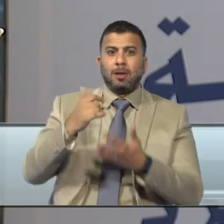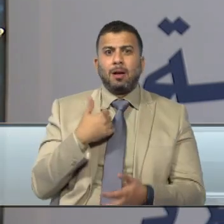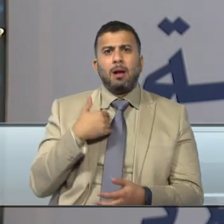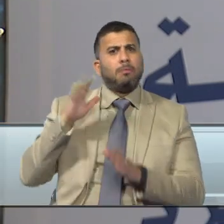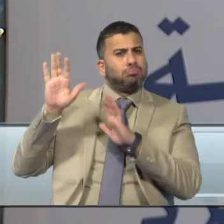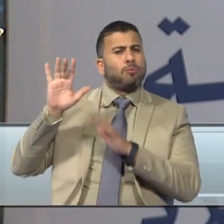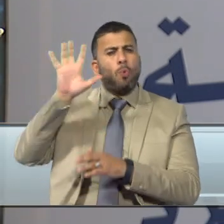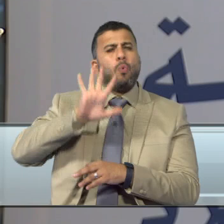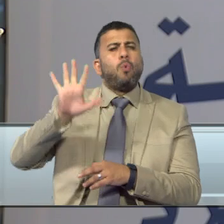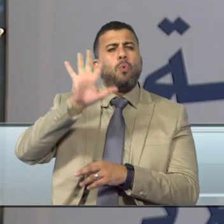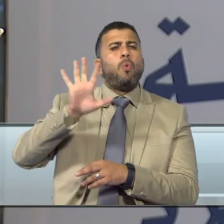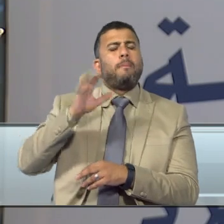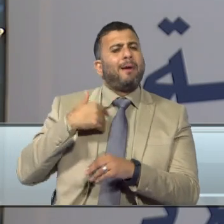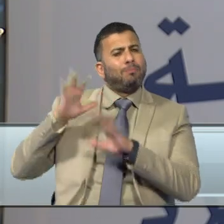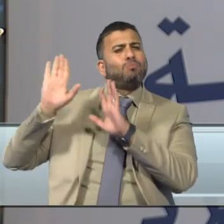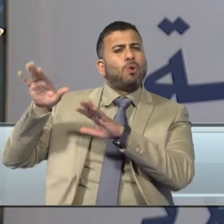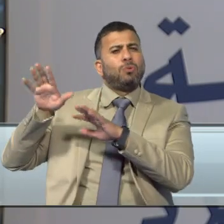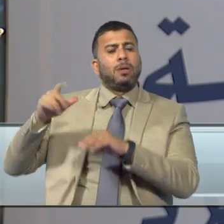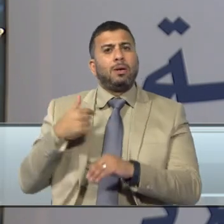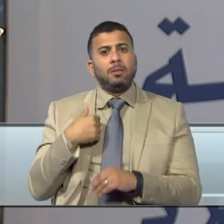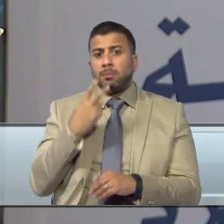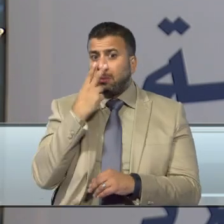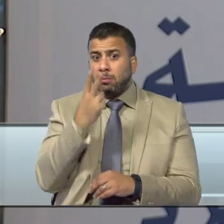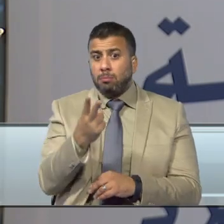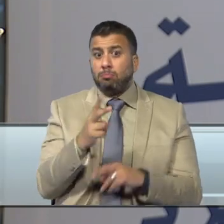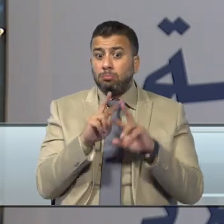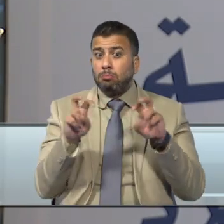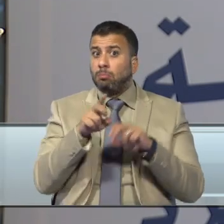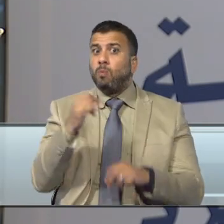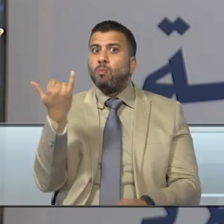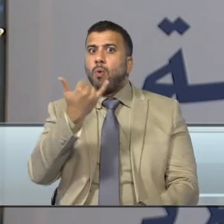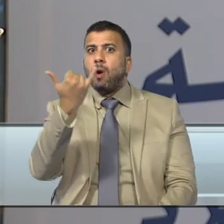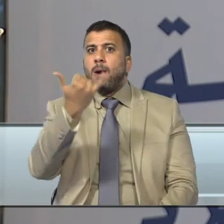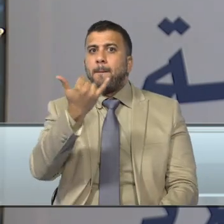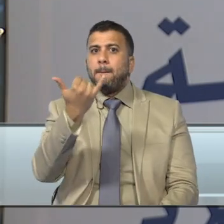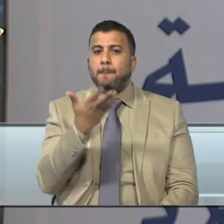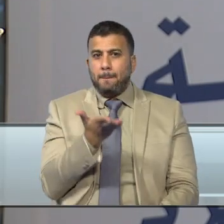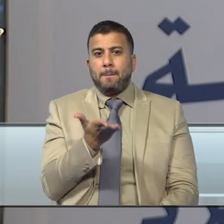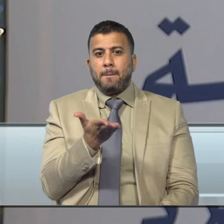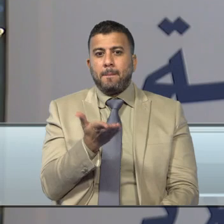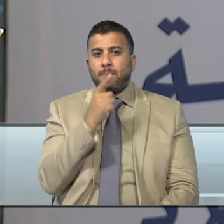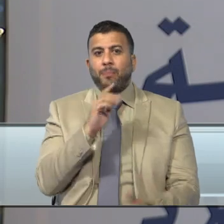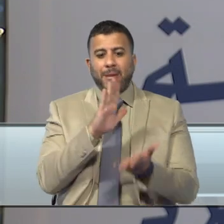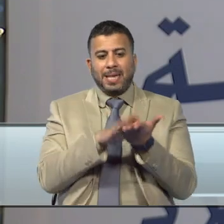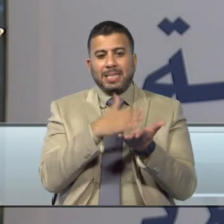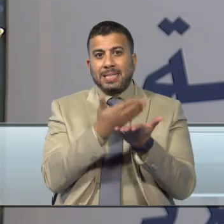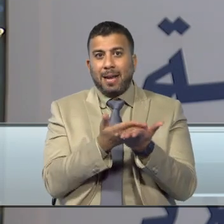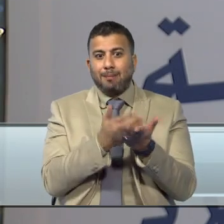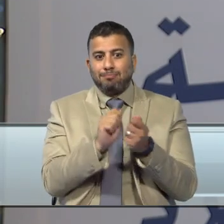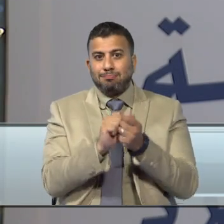أن نبرز أو ندخل هذا الجانب المهم من الترجمة